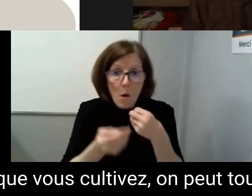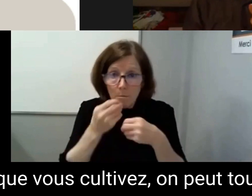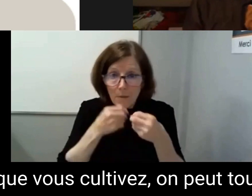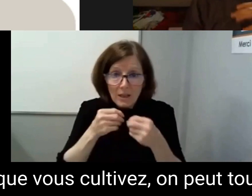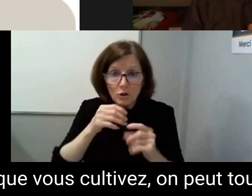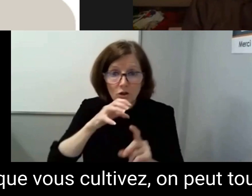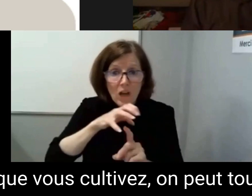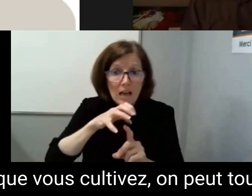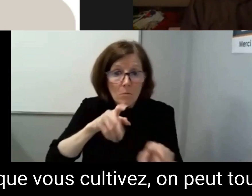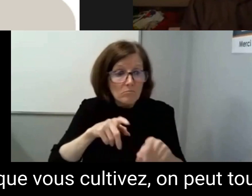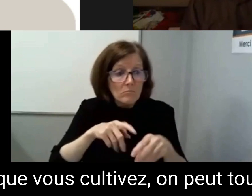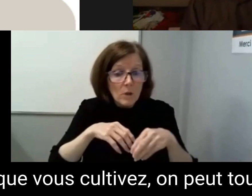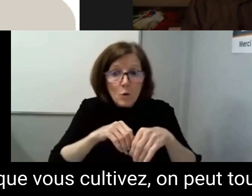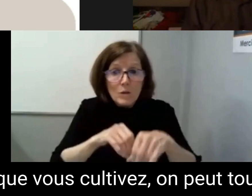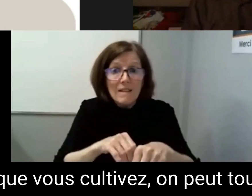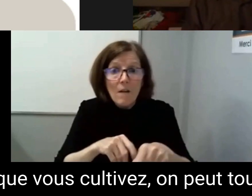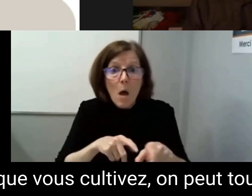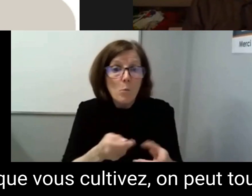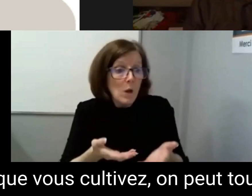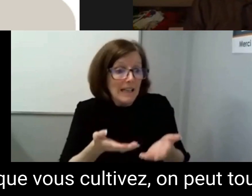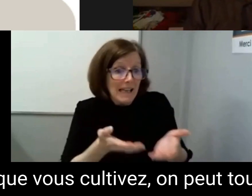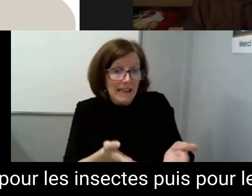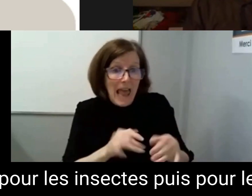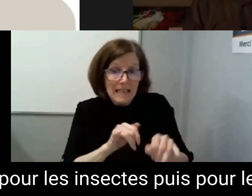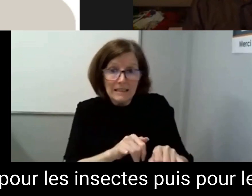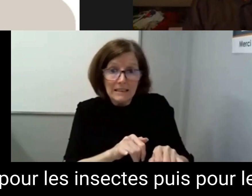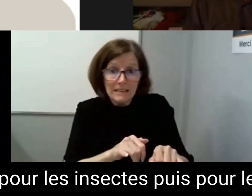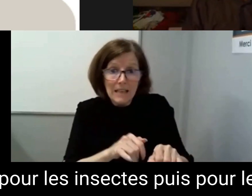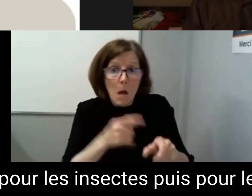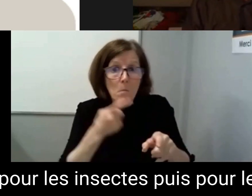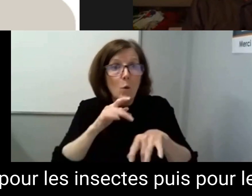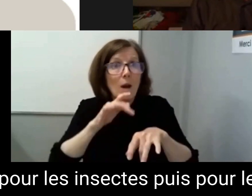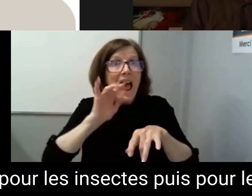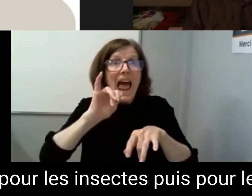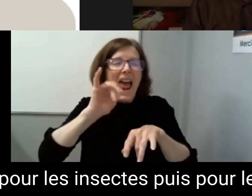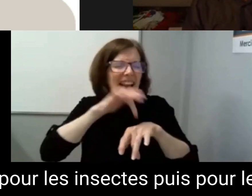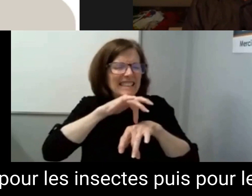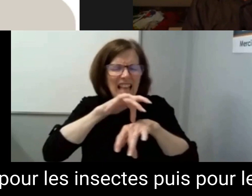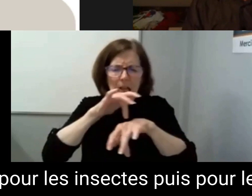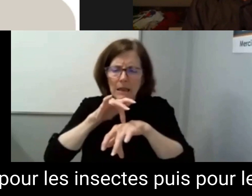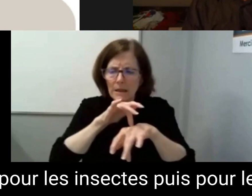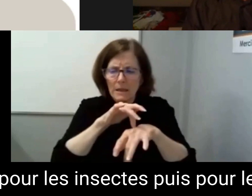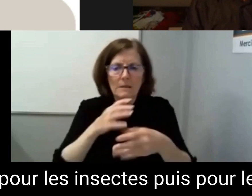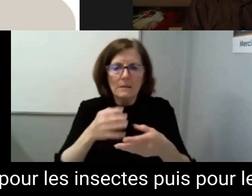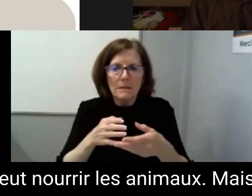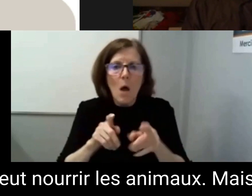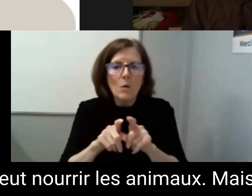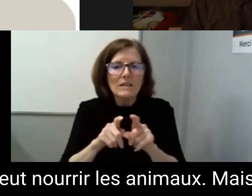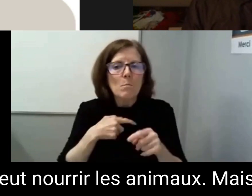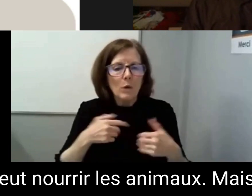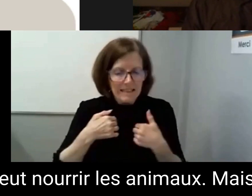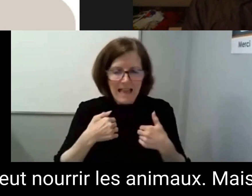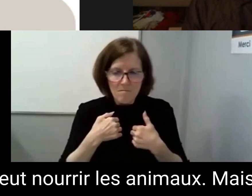que vous cultivez, on peut toujours les laisser sur place pour les insectes, puis pour les animaux.